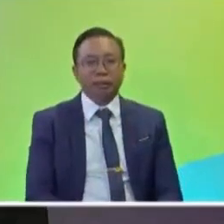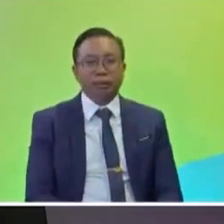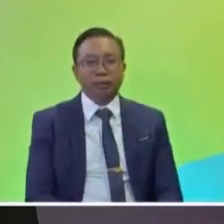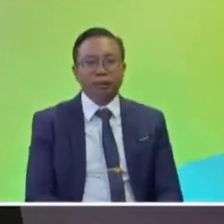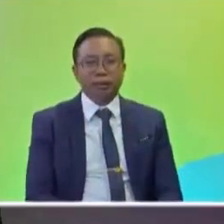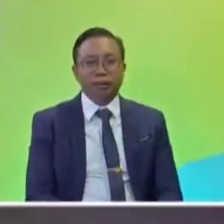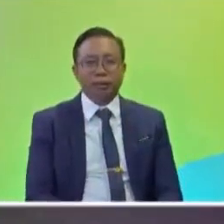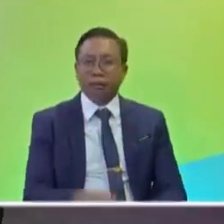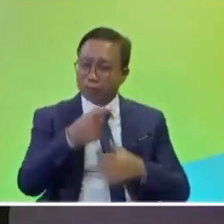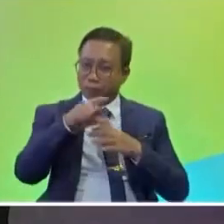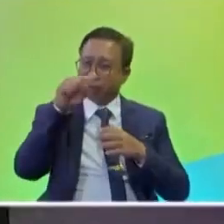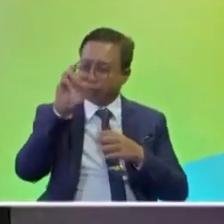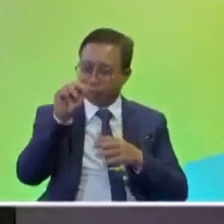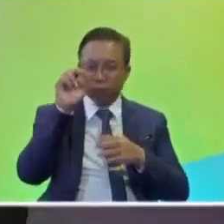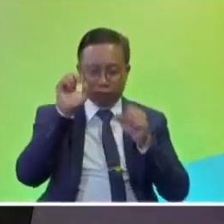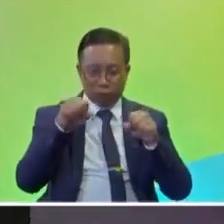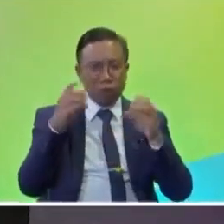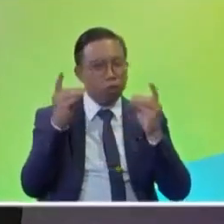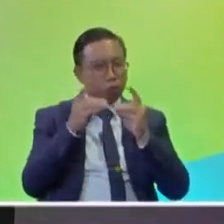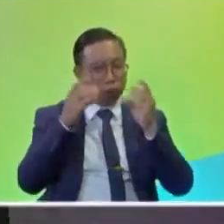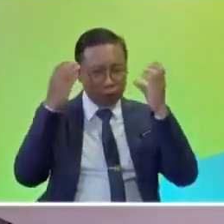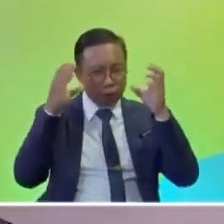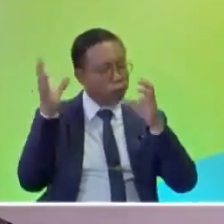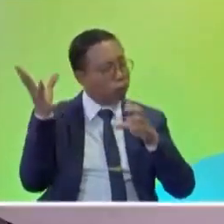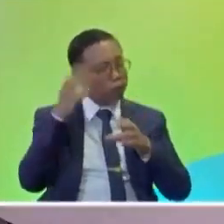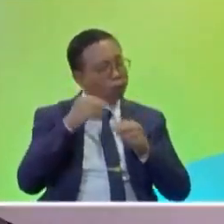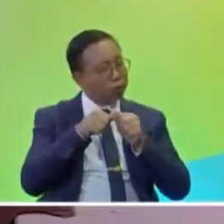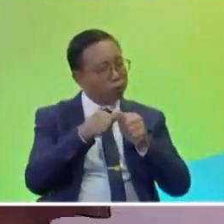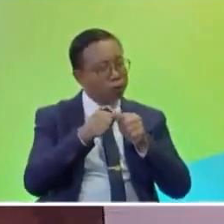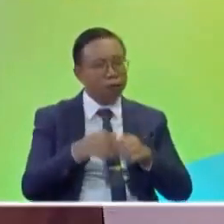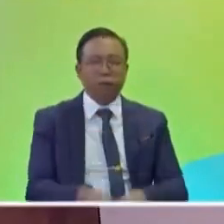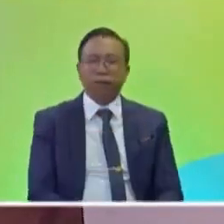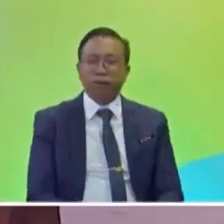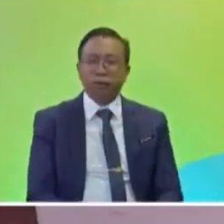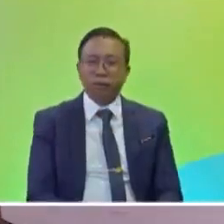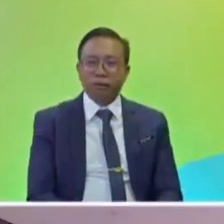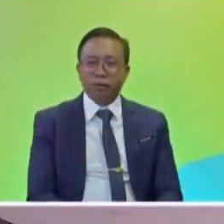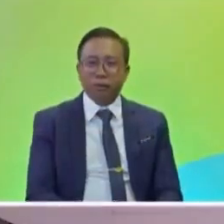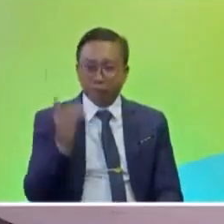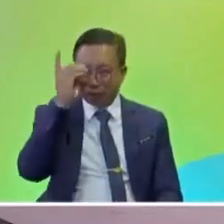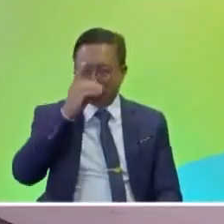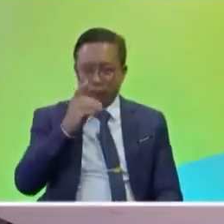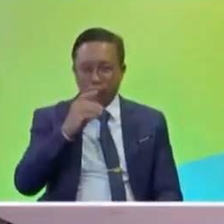Kalau nak lebih lepas ni lah. Jumpa cikgu ke, ikut cikgu balik rumah ke, cikgu bawa Abang Din balik rumah,